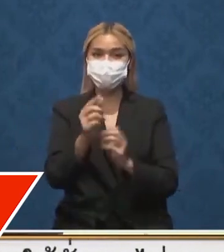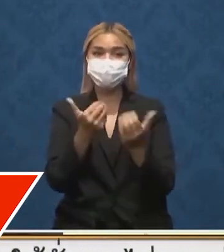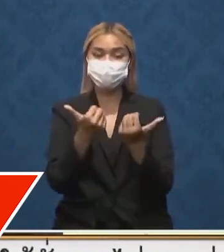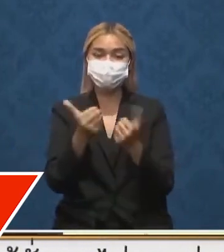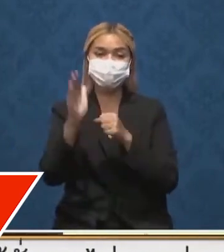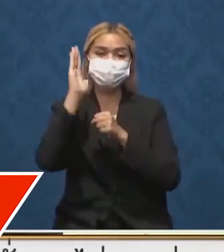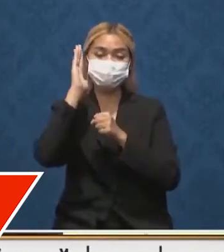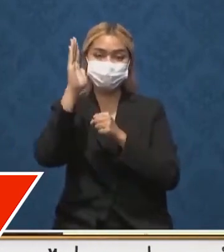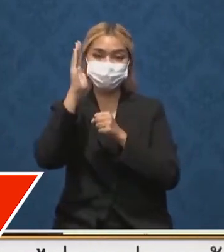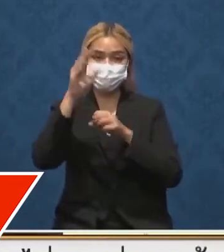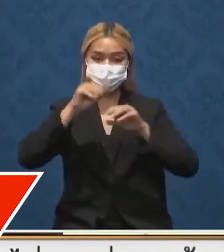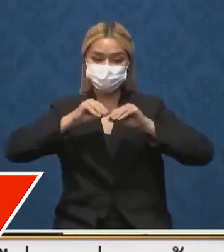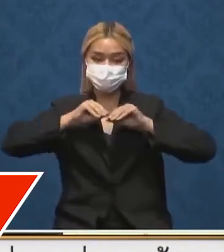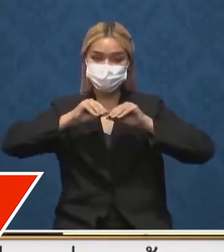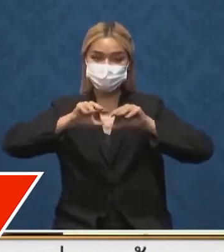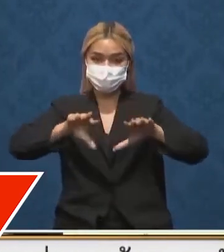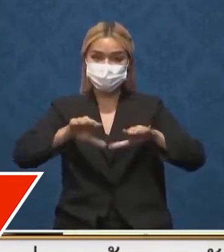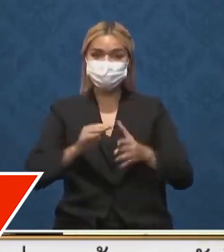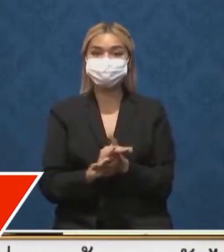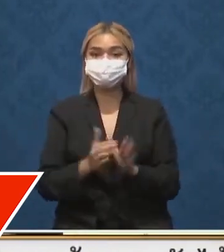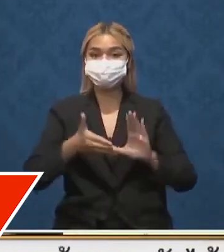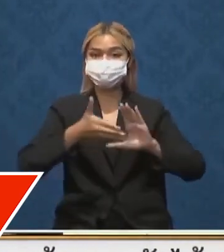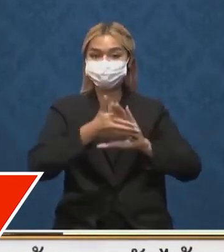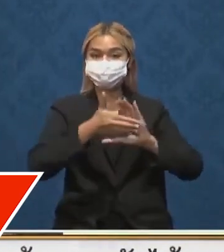ท่านประธานขอสไลด์